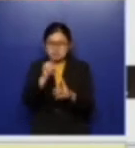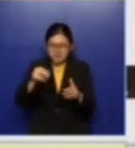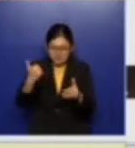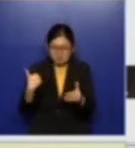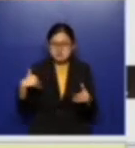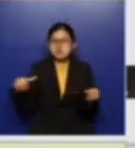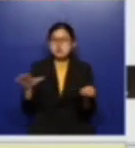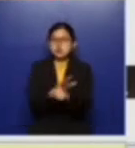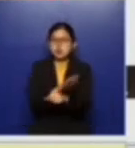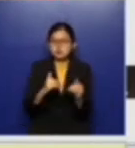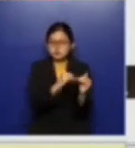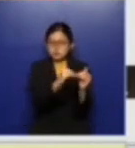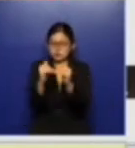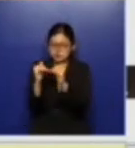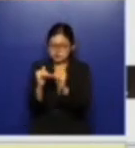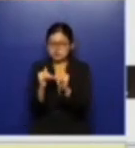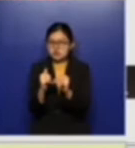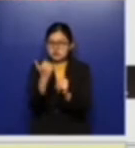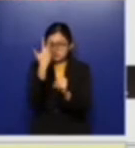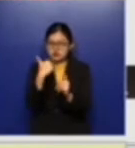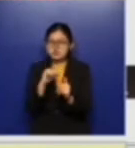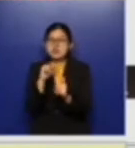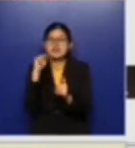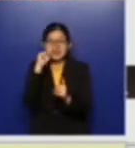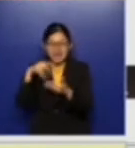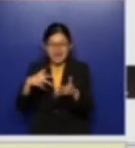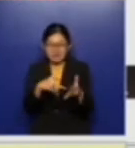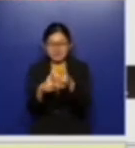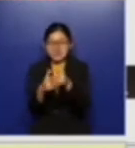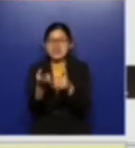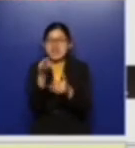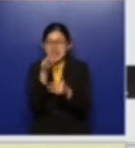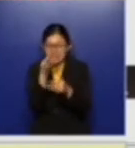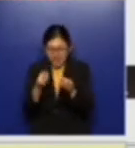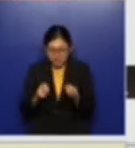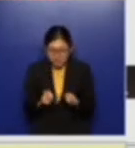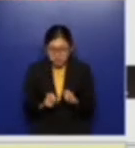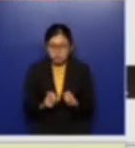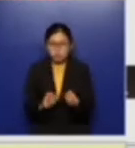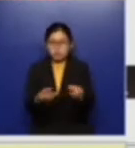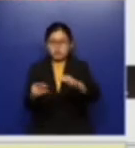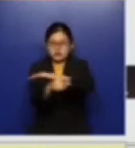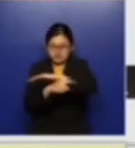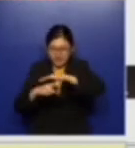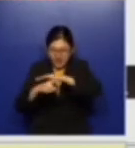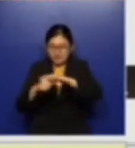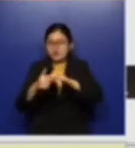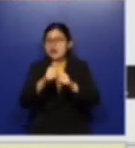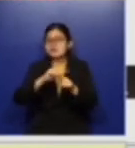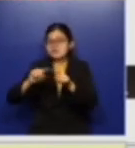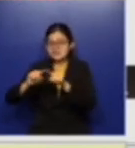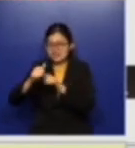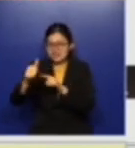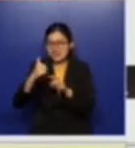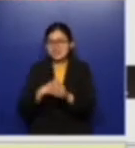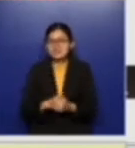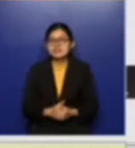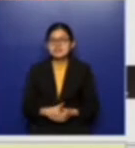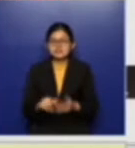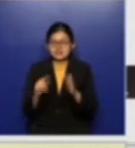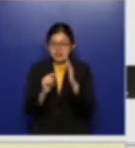เมื่อได้ทำนาเราประกาศไว้วันที่1พฤษภาของทุกปีจะเป็นการเริ่มต้นทำ